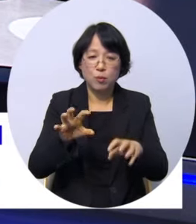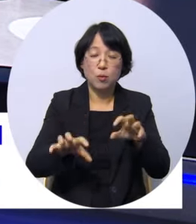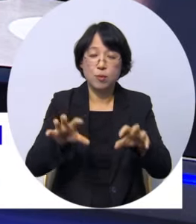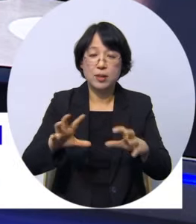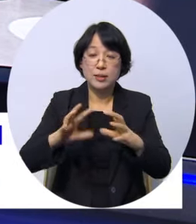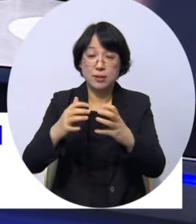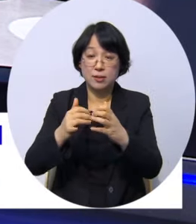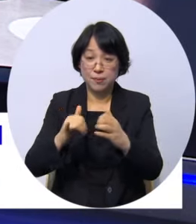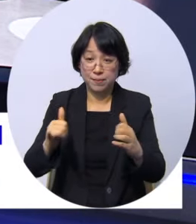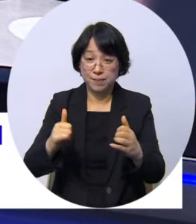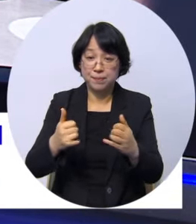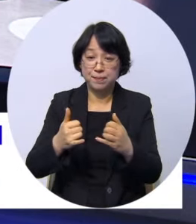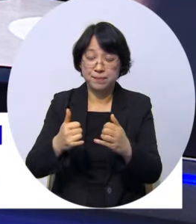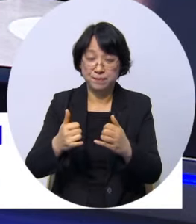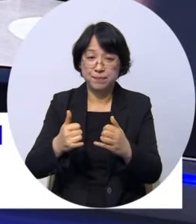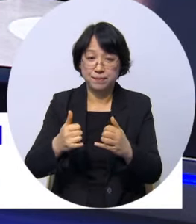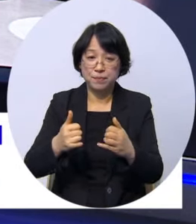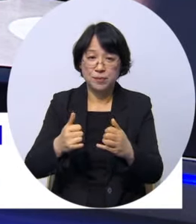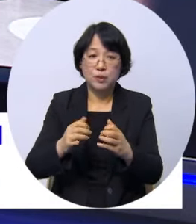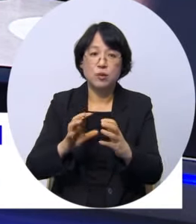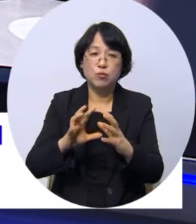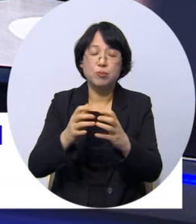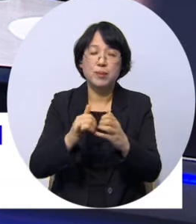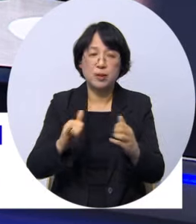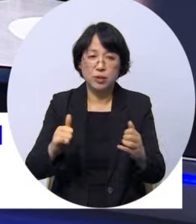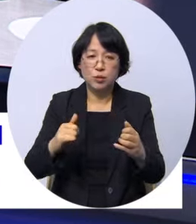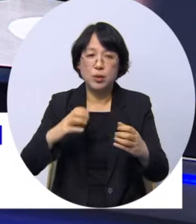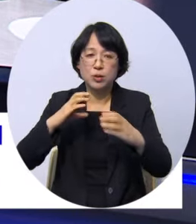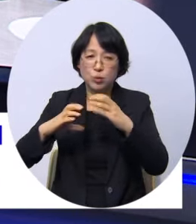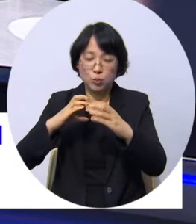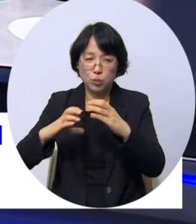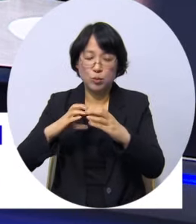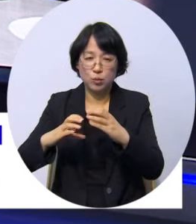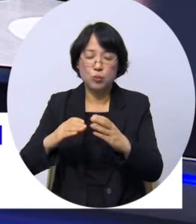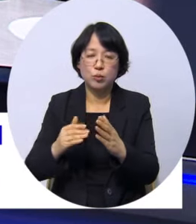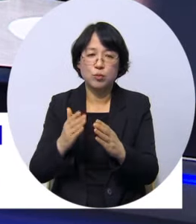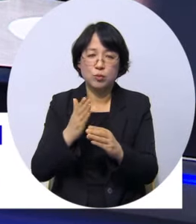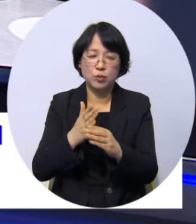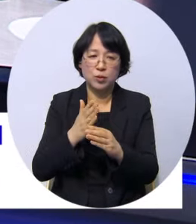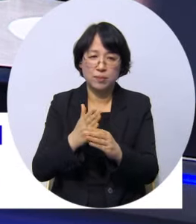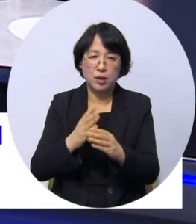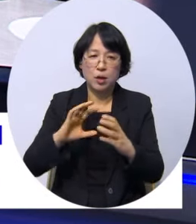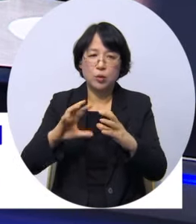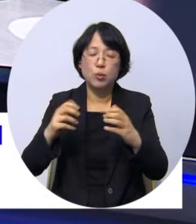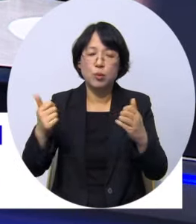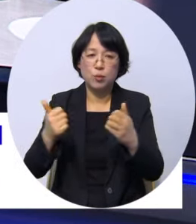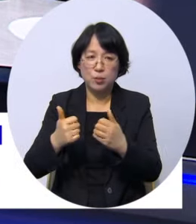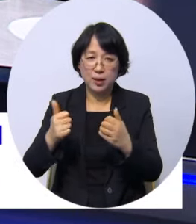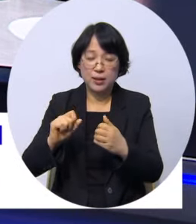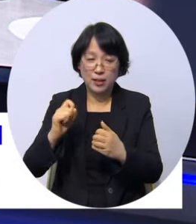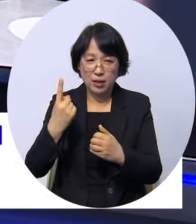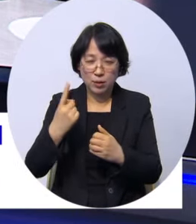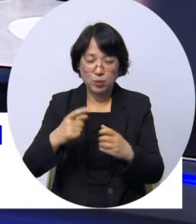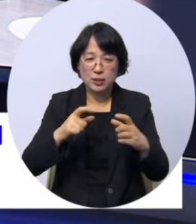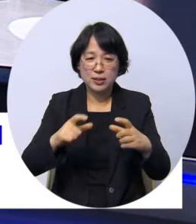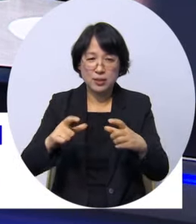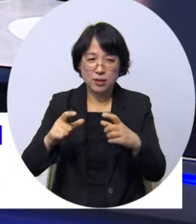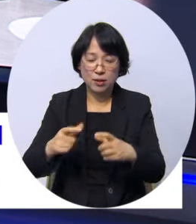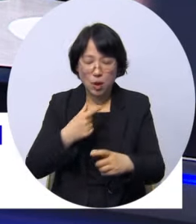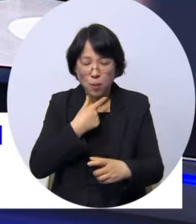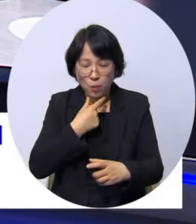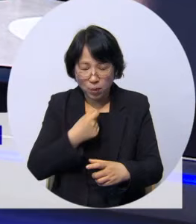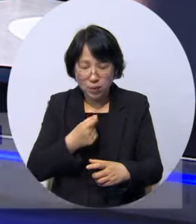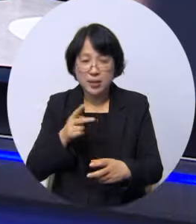주민들과 소통 통하는 자리가 되고 있는데요 특히 토론의 계기로 지역의 수건 사업들이 속도를 내고 있습니다